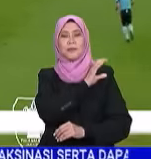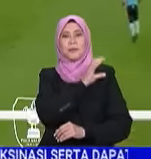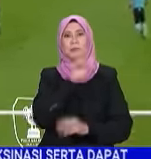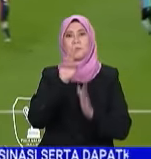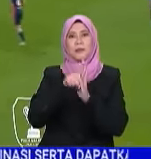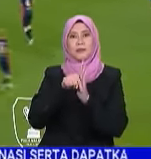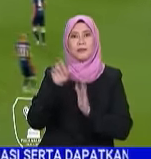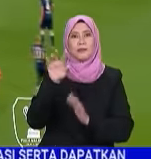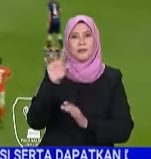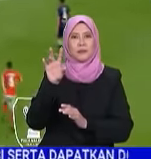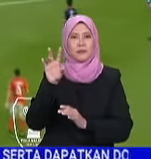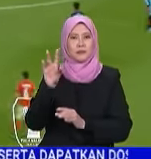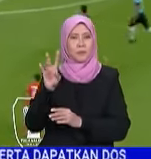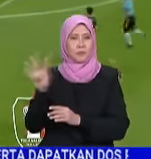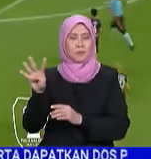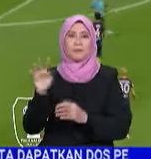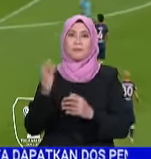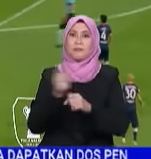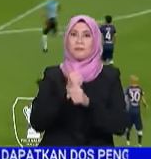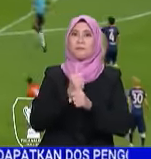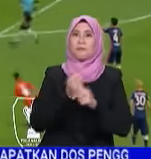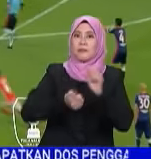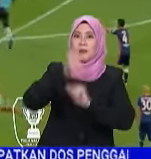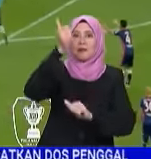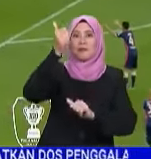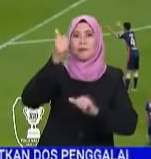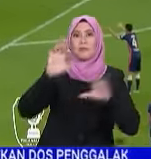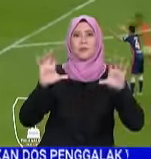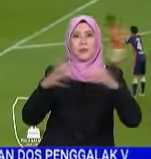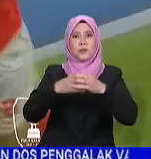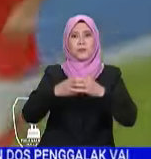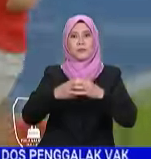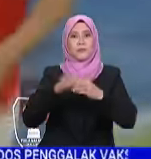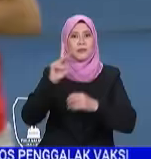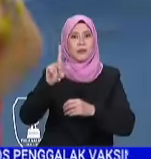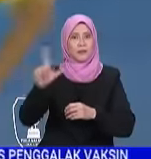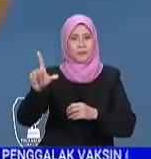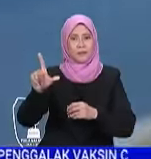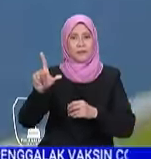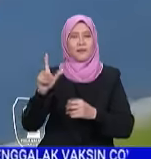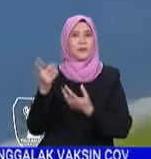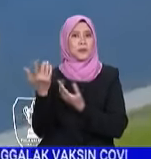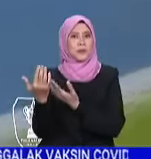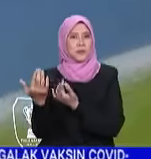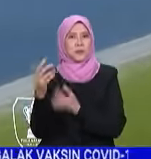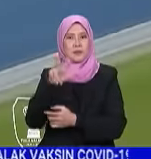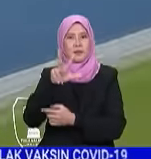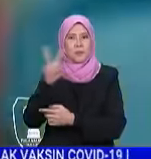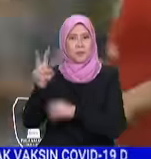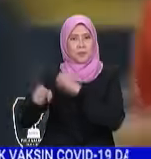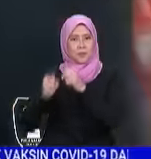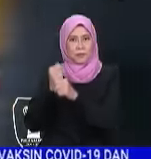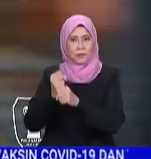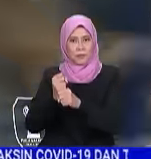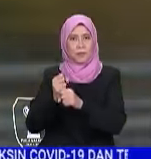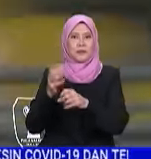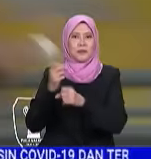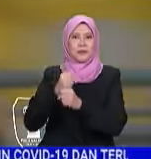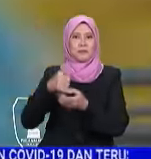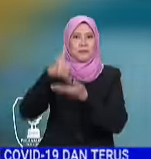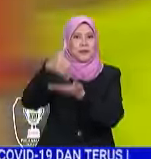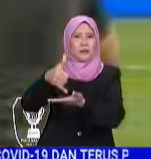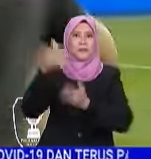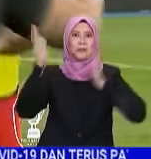ke-74 sekaligus mencipta kegemilangan buat skuad The City Boys menamatkan Penantian selama 32 tahun menjulang piala